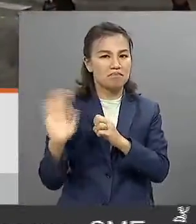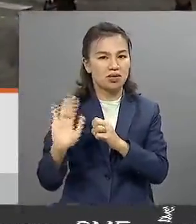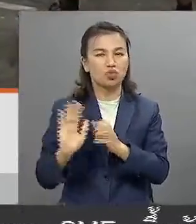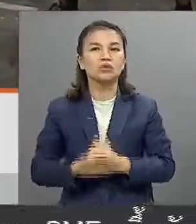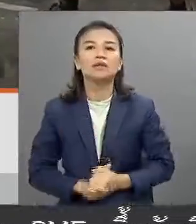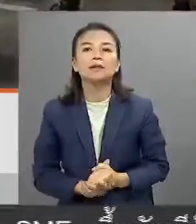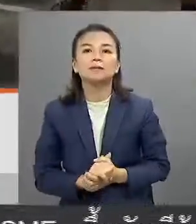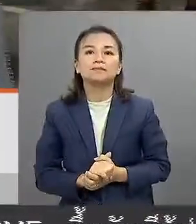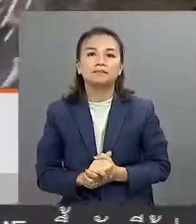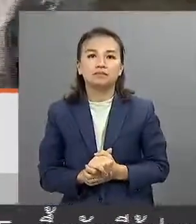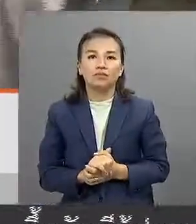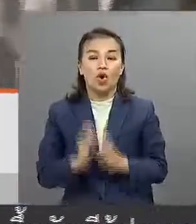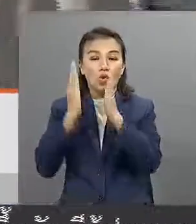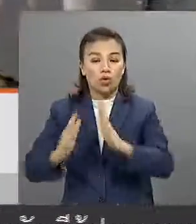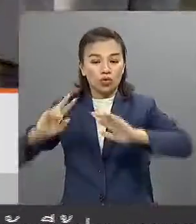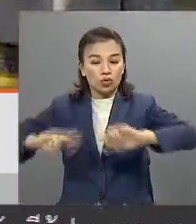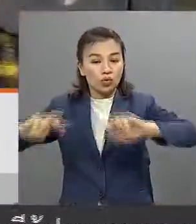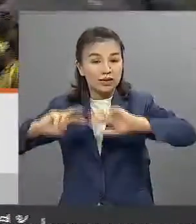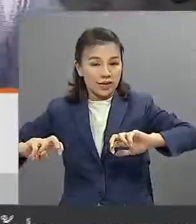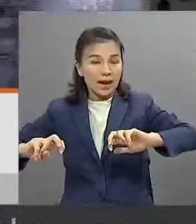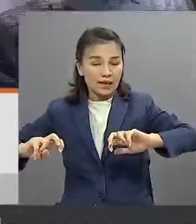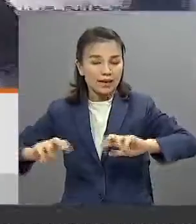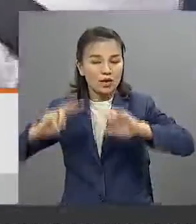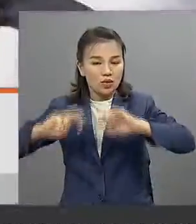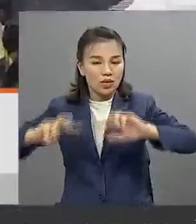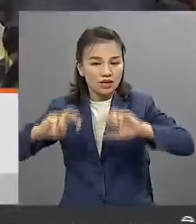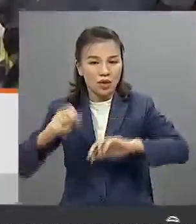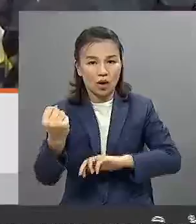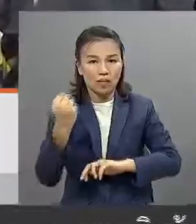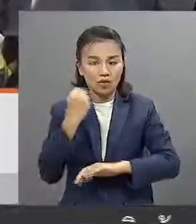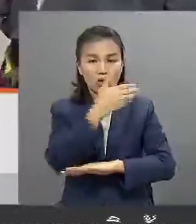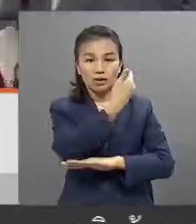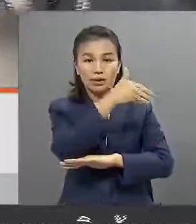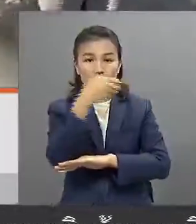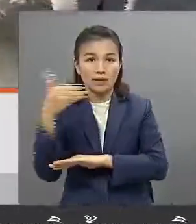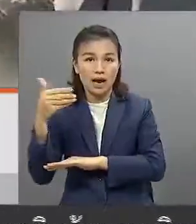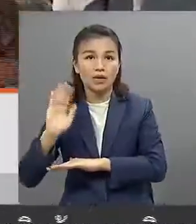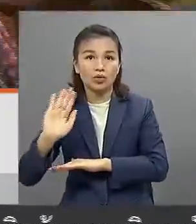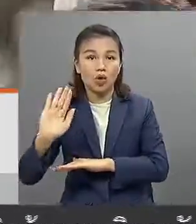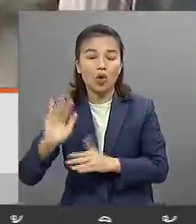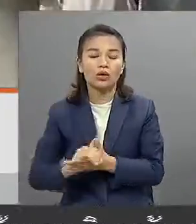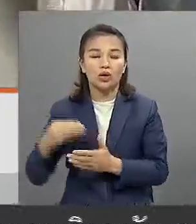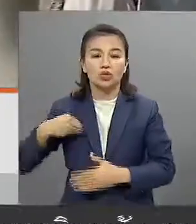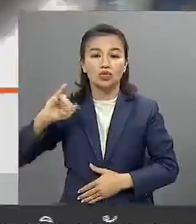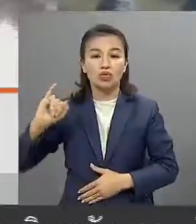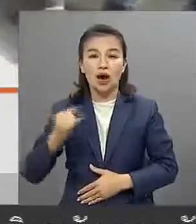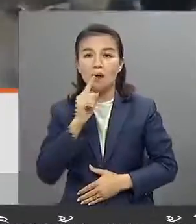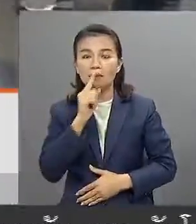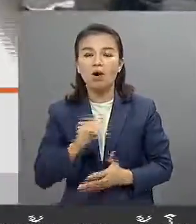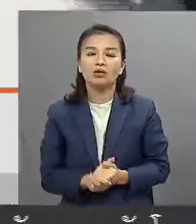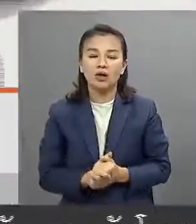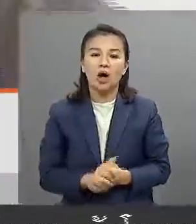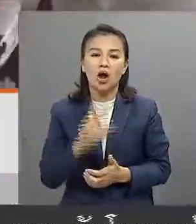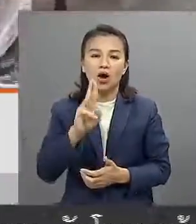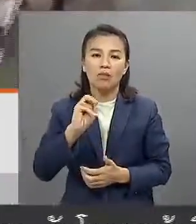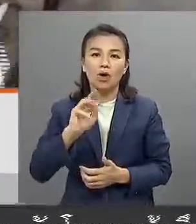นักวิจัยอิสระสถาบันการศึกษาความมั่นคงและนะแต่ถ้าจุฬาฯมองว่าการหารือของรัฐมนตรีต่างประเทศอาเซียน